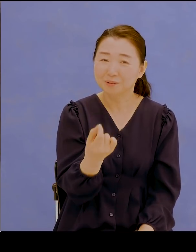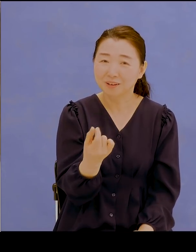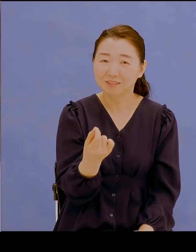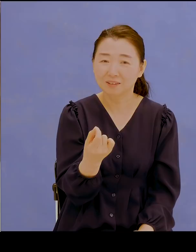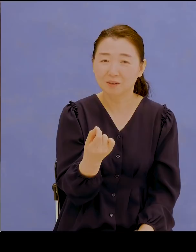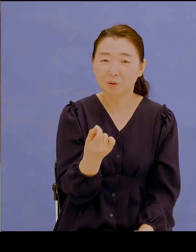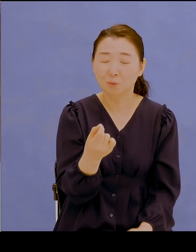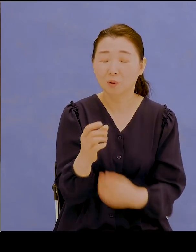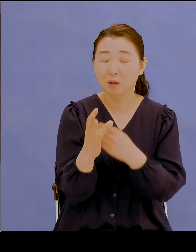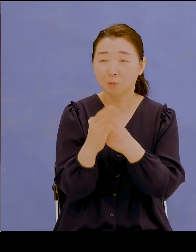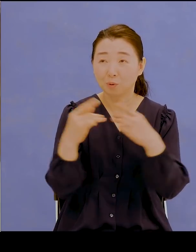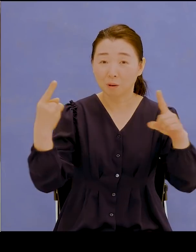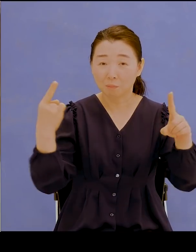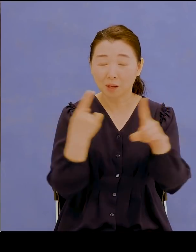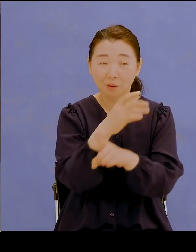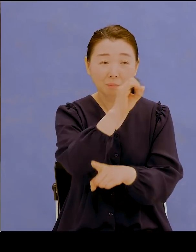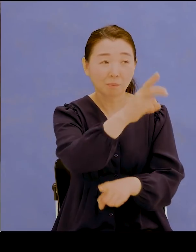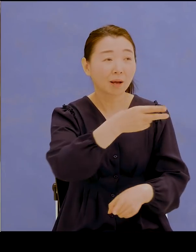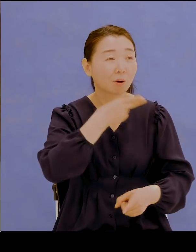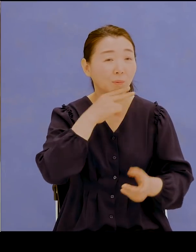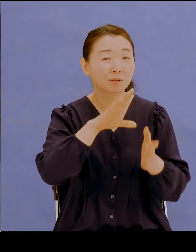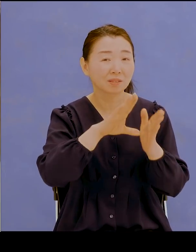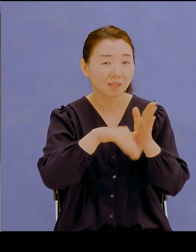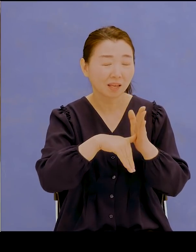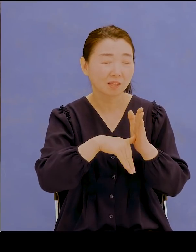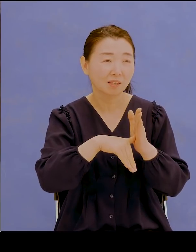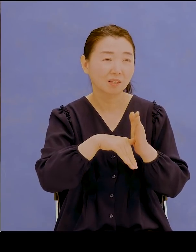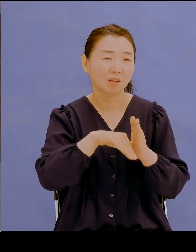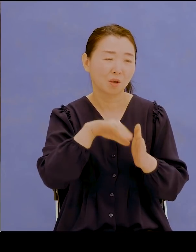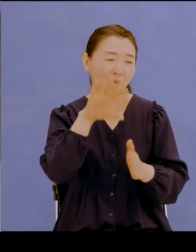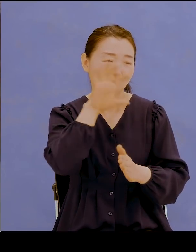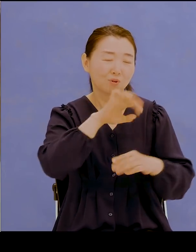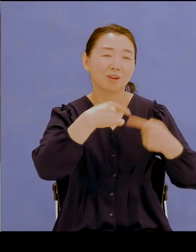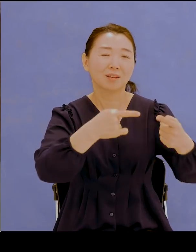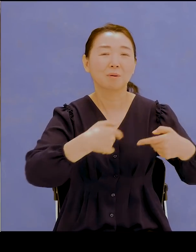내가 녹화 바뀌었단 말을 안 하면은 그렇죠. 제자를 안 했어도 됐을 텐데 네. 또